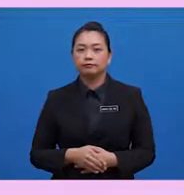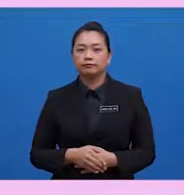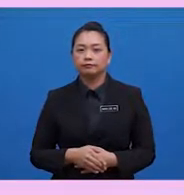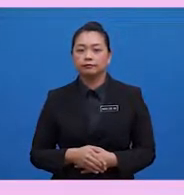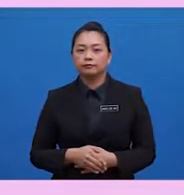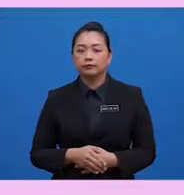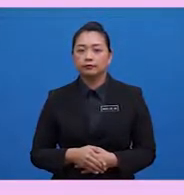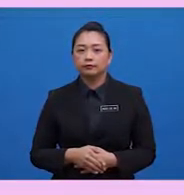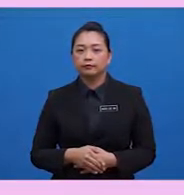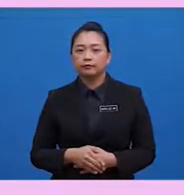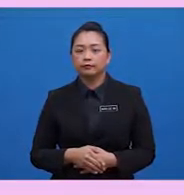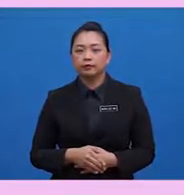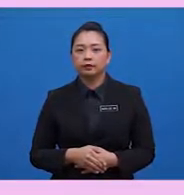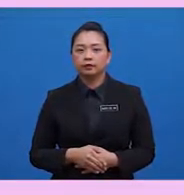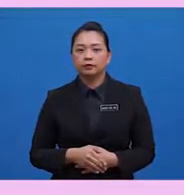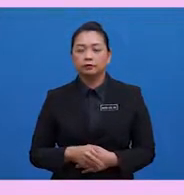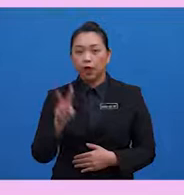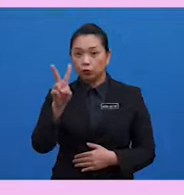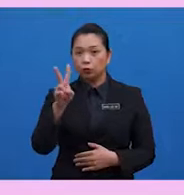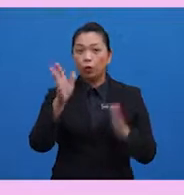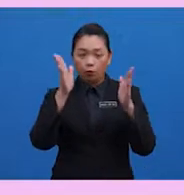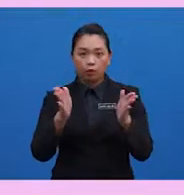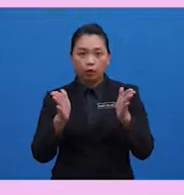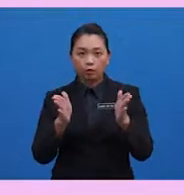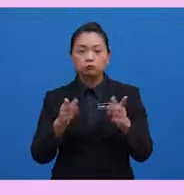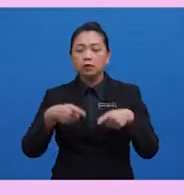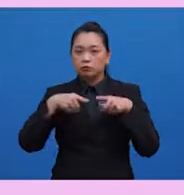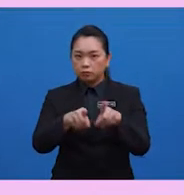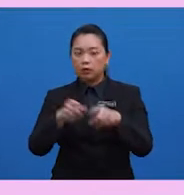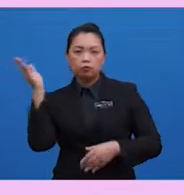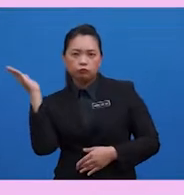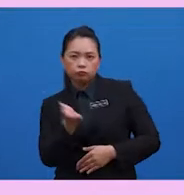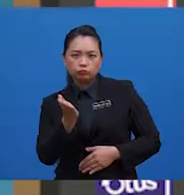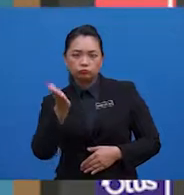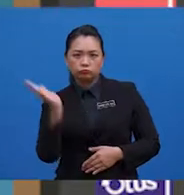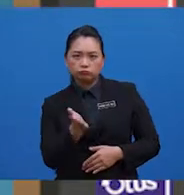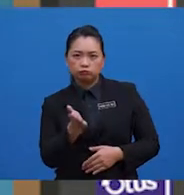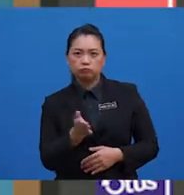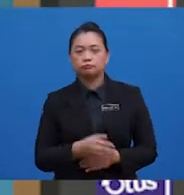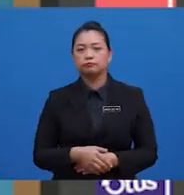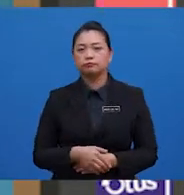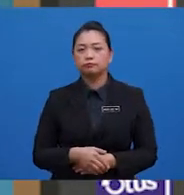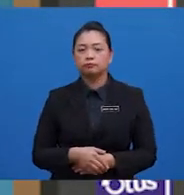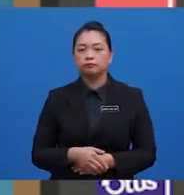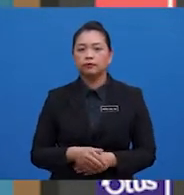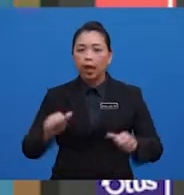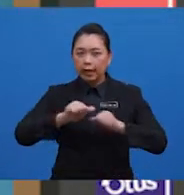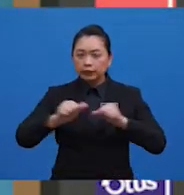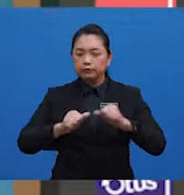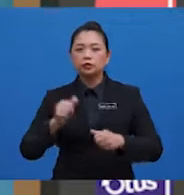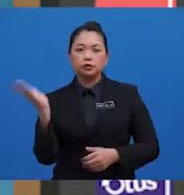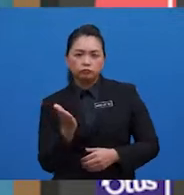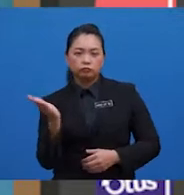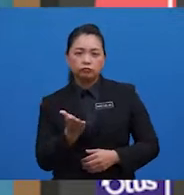pelajar. Gambar tersebut menunjukkan dua orang pembalak sedang menebang pokok balak. Aktiviti pembalakan dijalankan